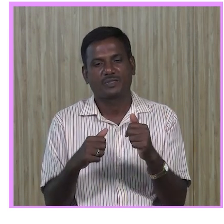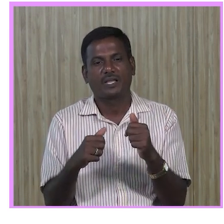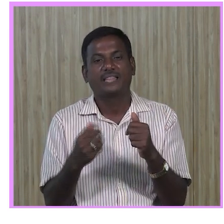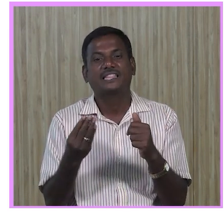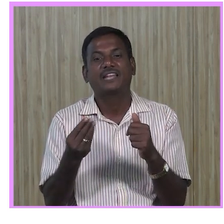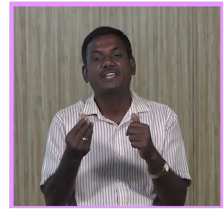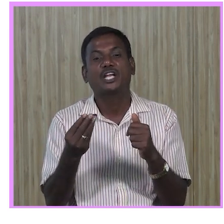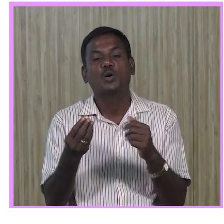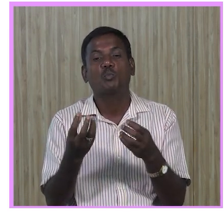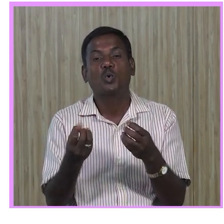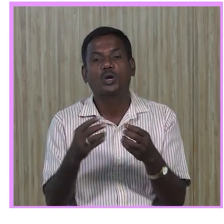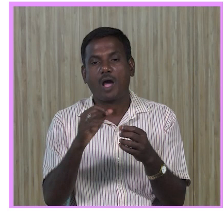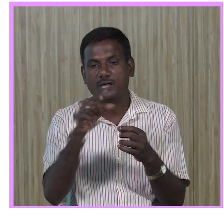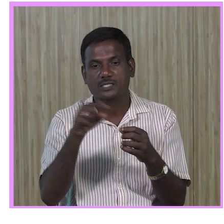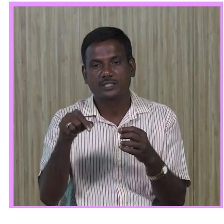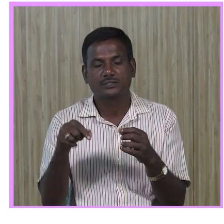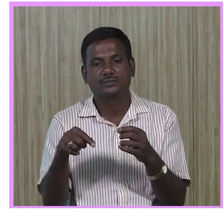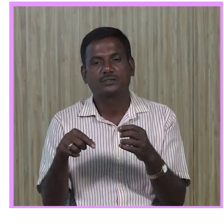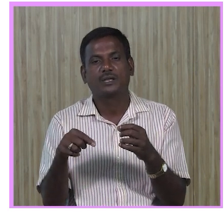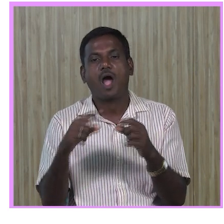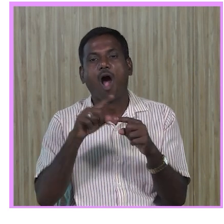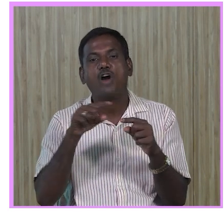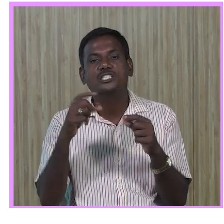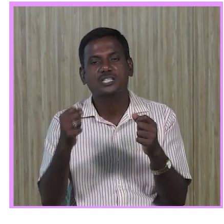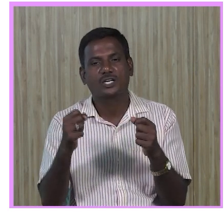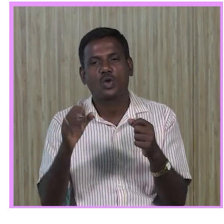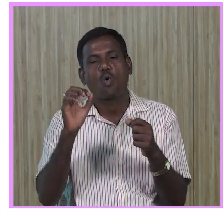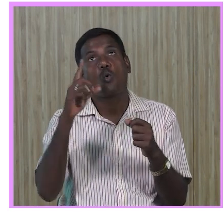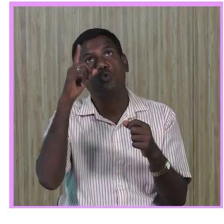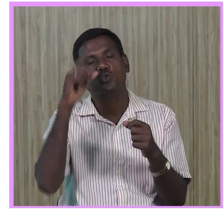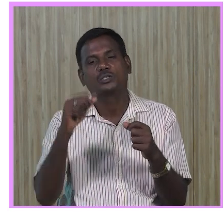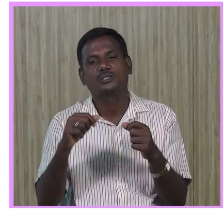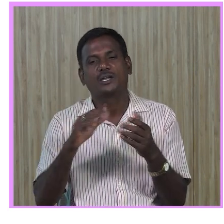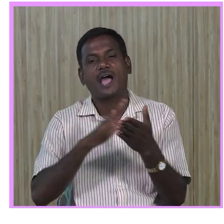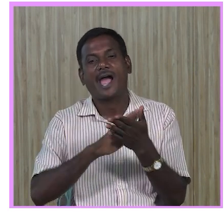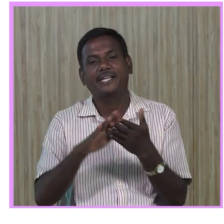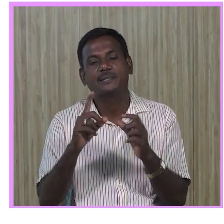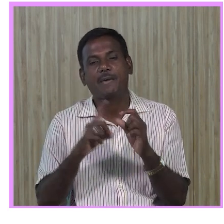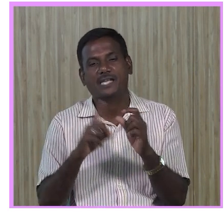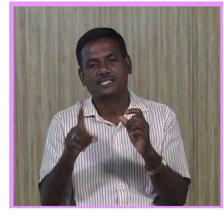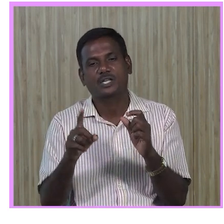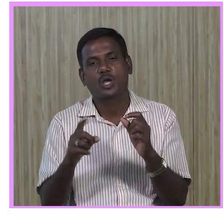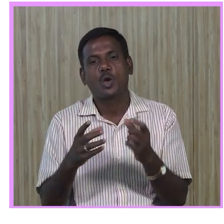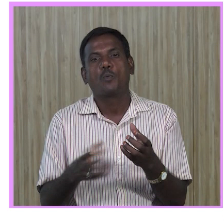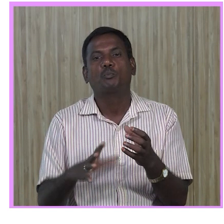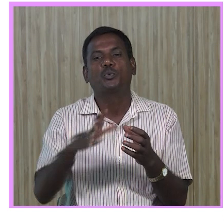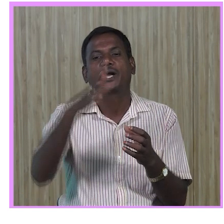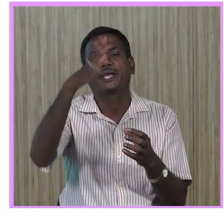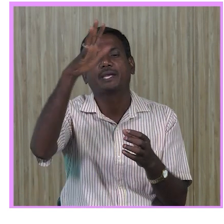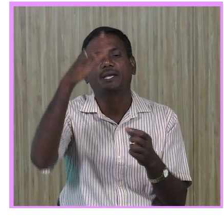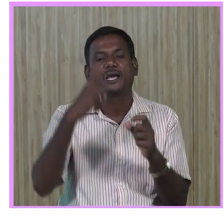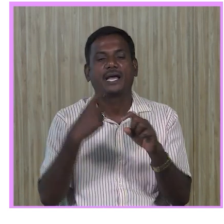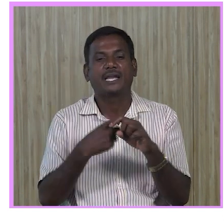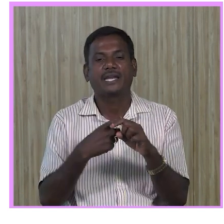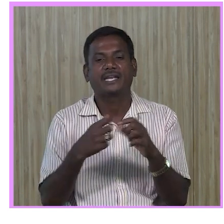இயக்கு பொருளில் உள்ள ஆக்சிகரணிகள் ஆக்சிஜன், ஓசோன், ஹைட்ரஜன் பெராக்சைடு மற்றும் புகையும்